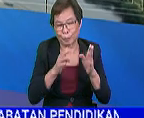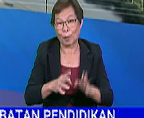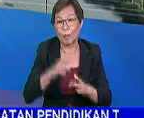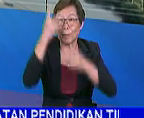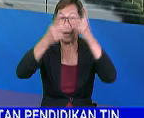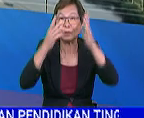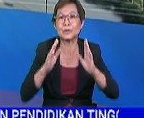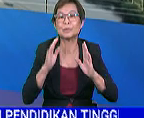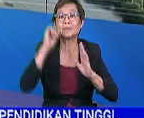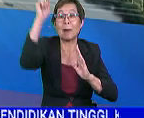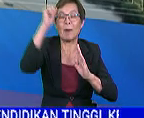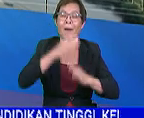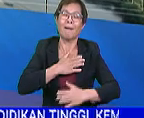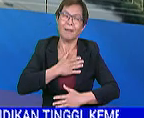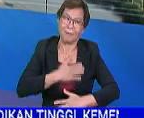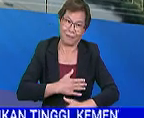pelancongan di